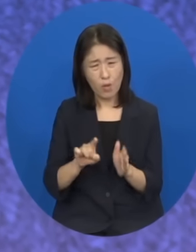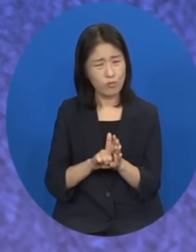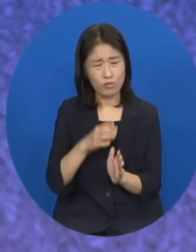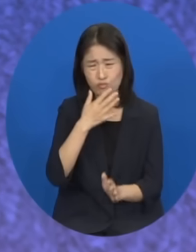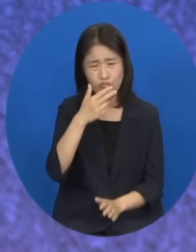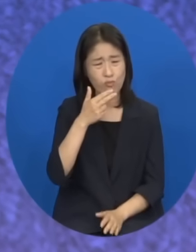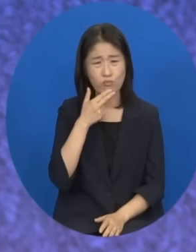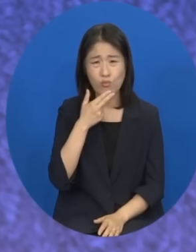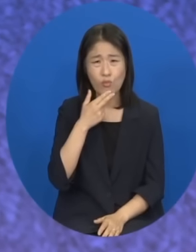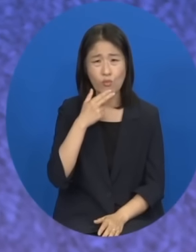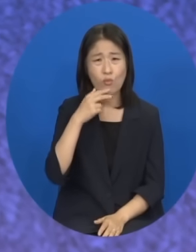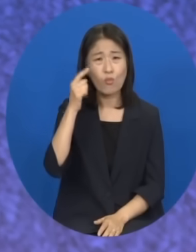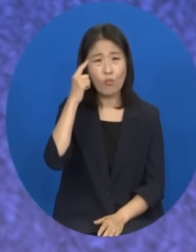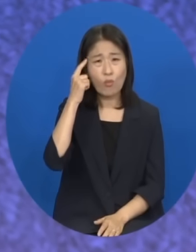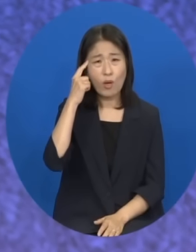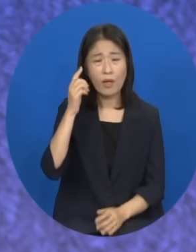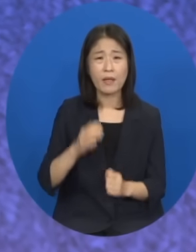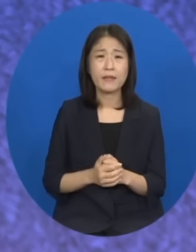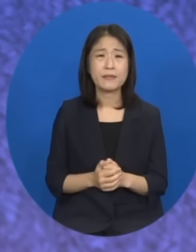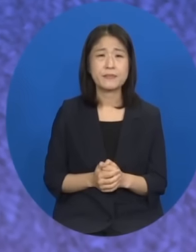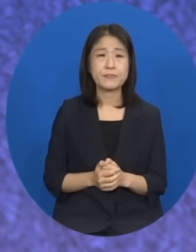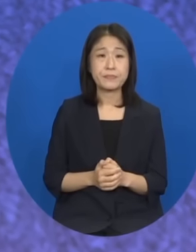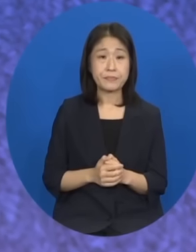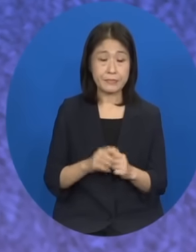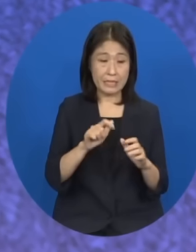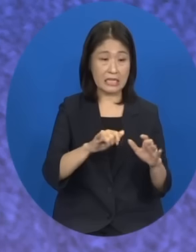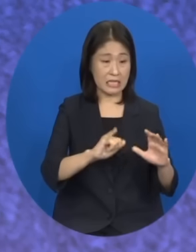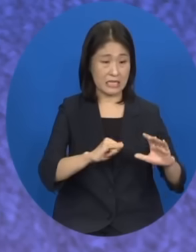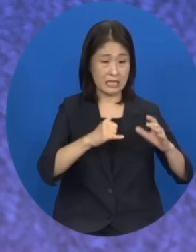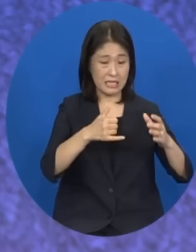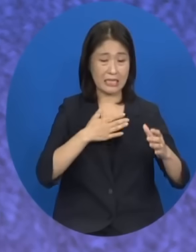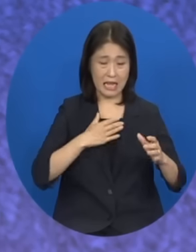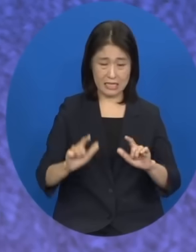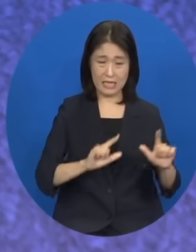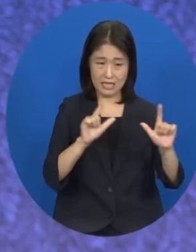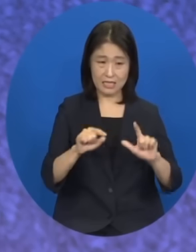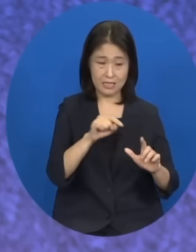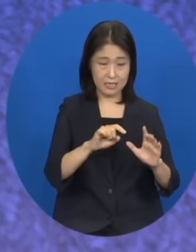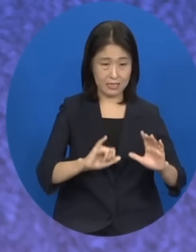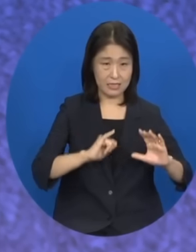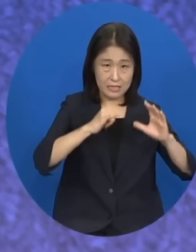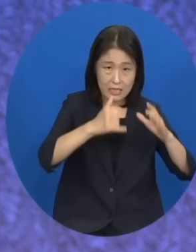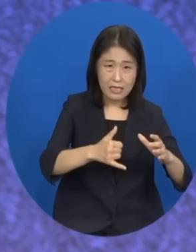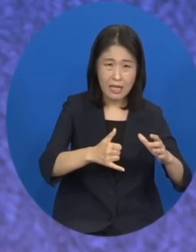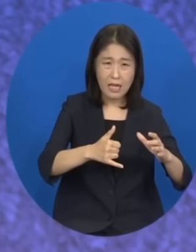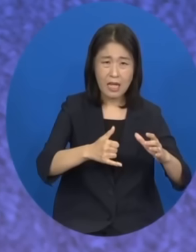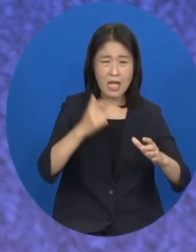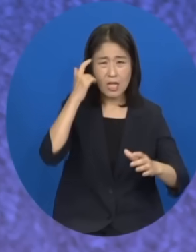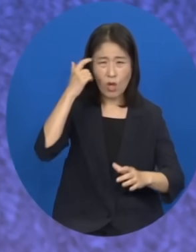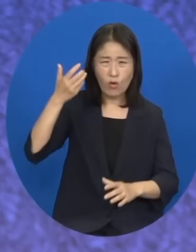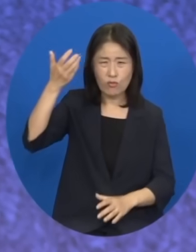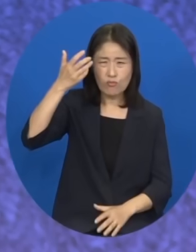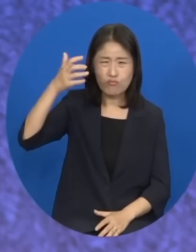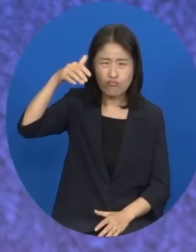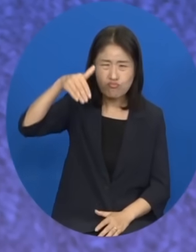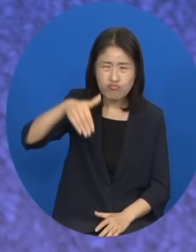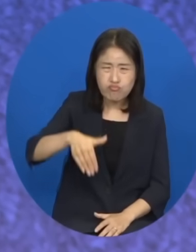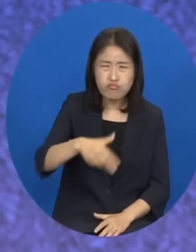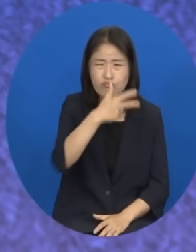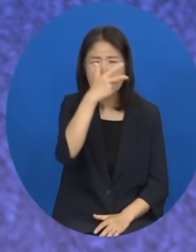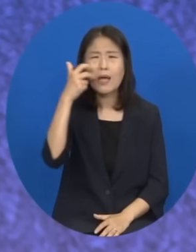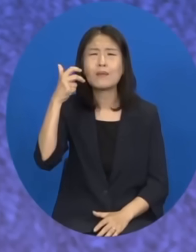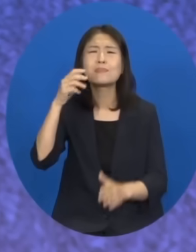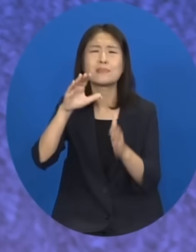지금 우리가 살고 있는 지금 이 시대가 영적으로 잠이 들어있는 시대이기 때문에 사람들이 영적으로